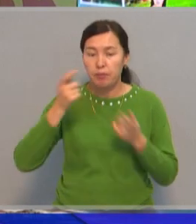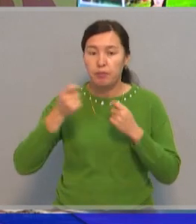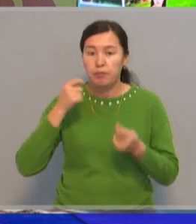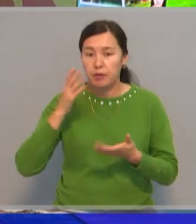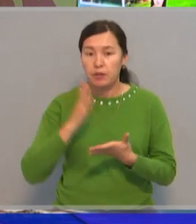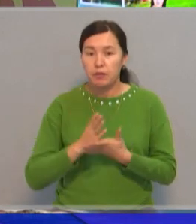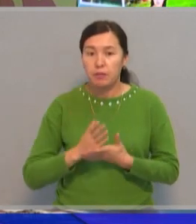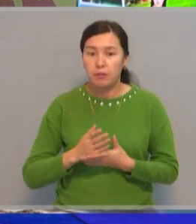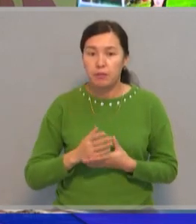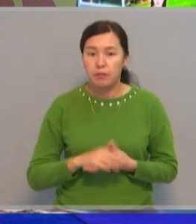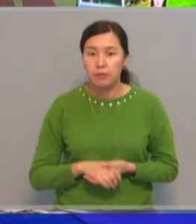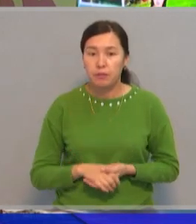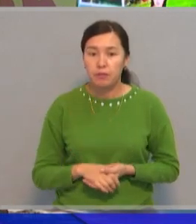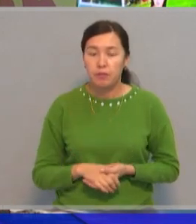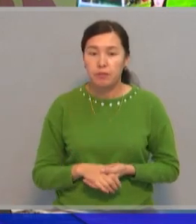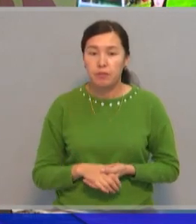басқармасы, Жанат